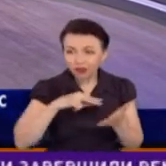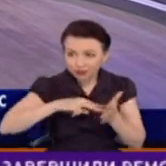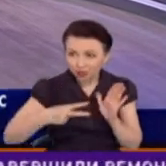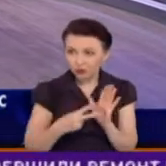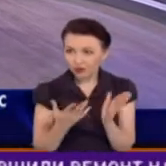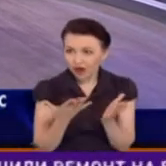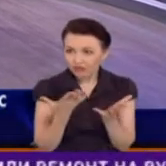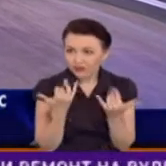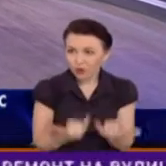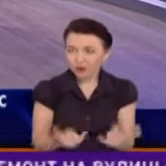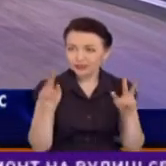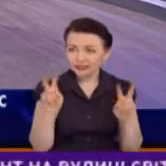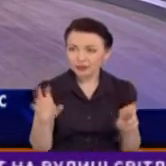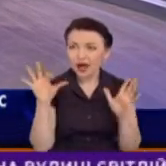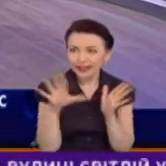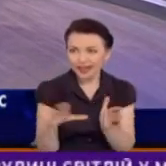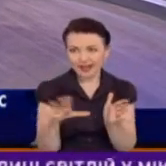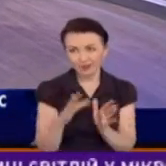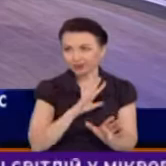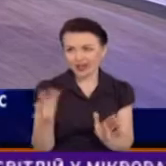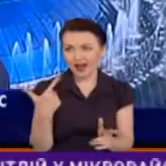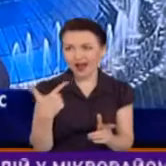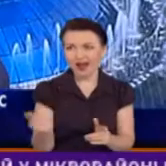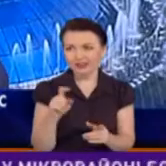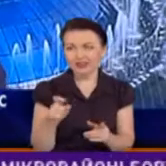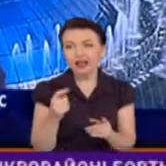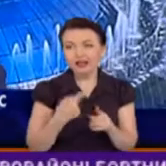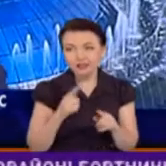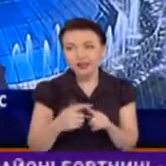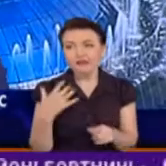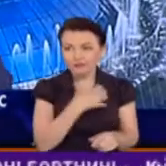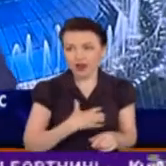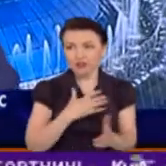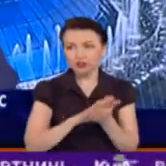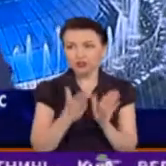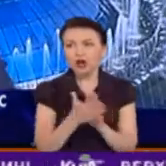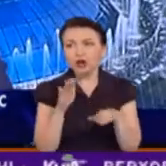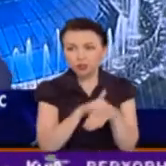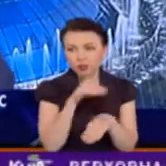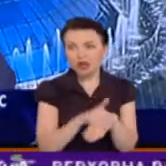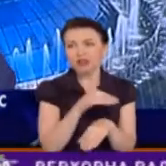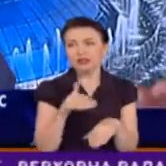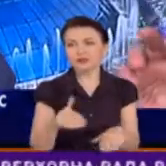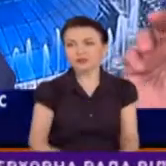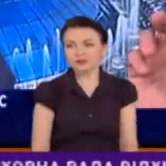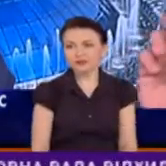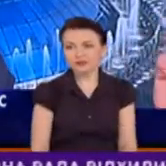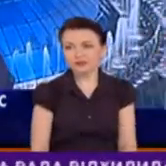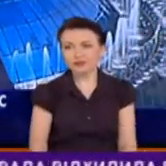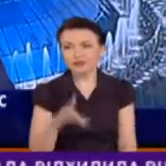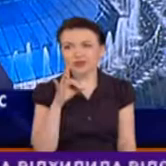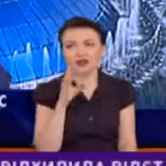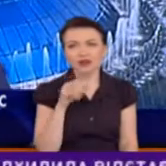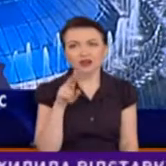нашими колегами на сьогодні говорити про енергетику, і це нагальна ситуація. Так що, будь ласка, всі, давайте я до наших редакторів. Цікава просто